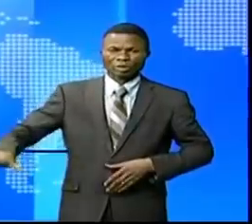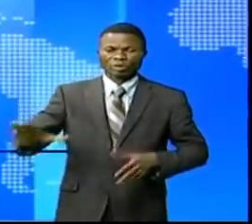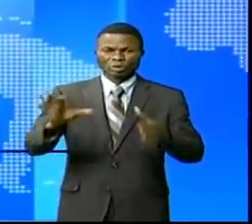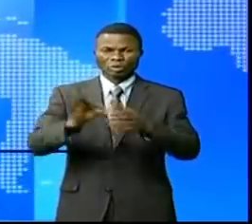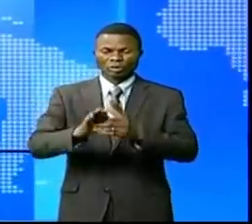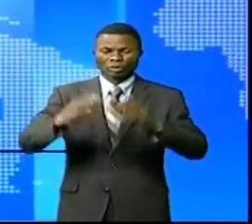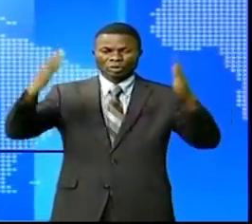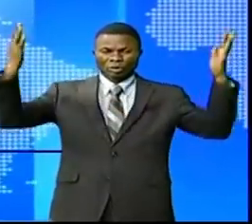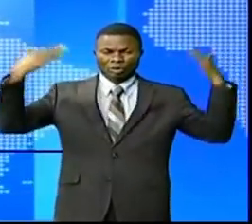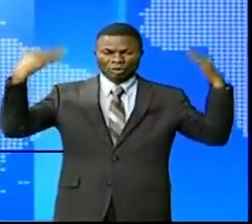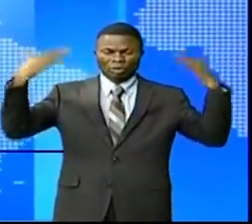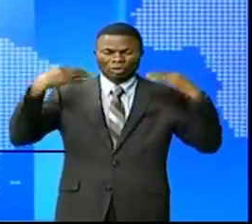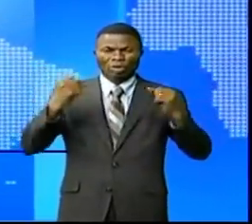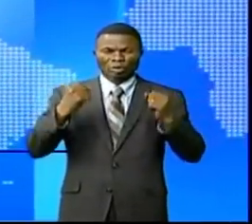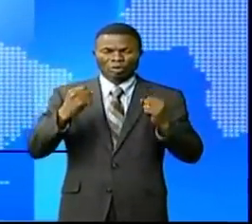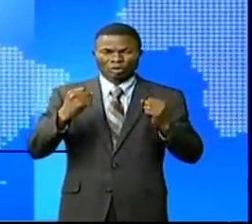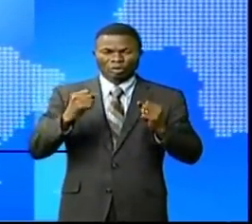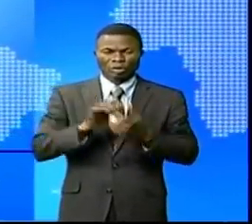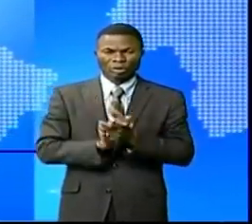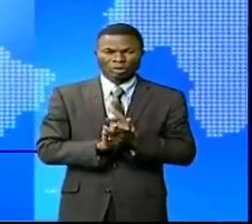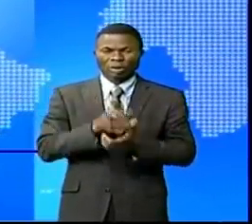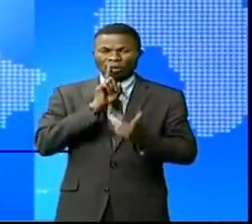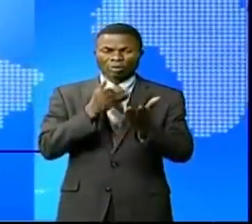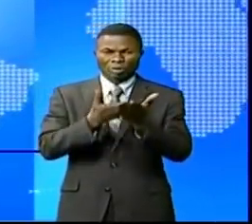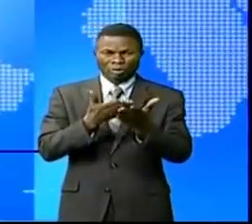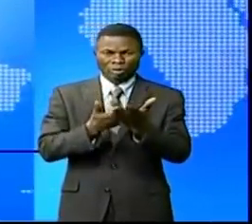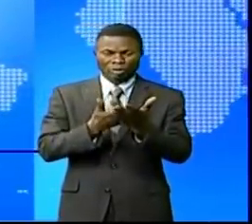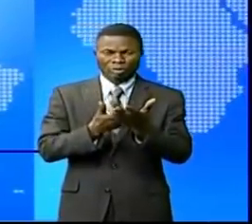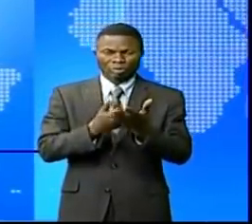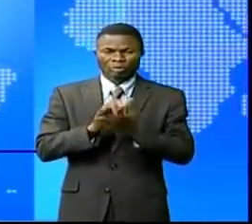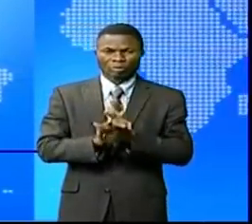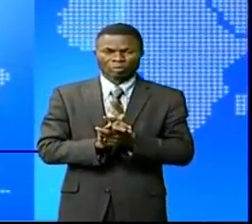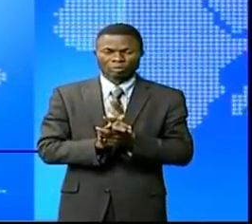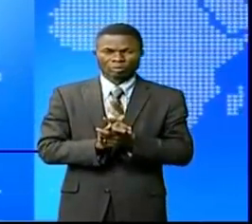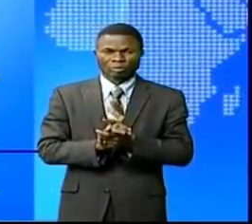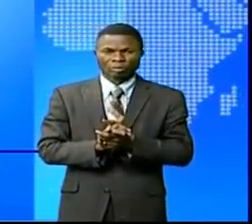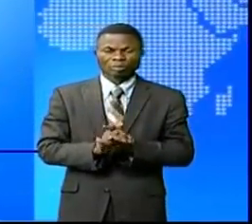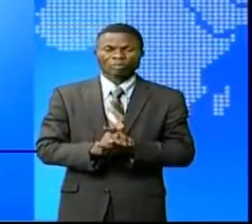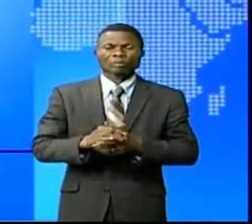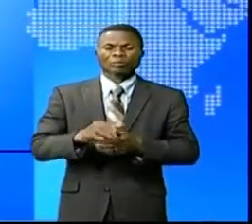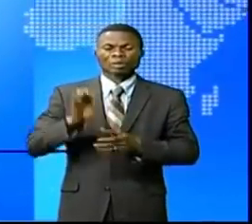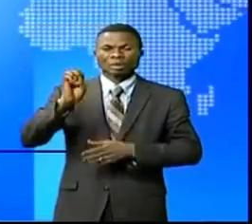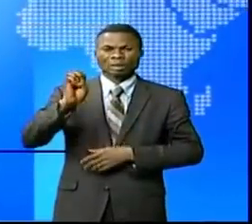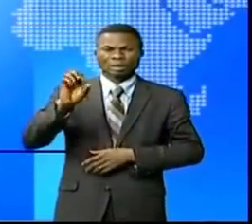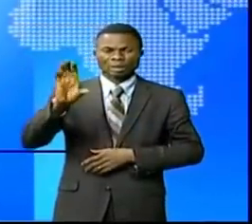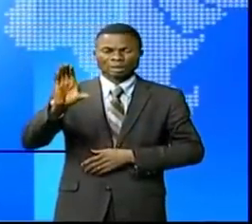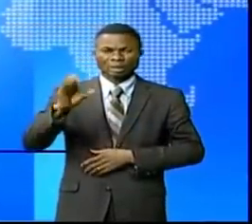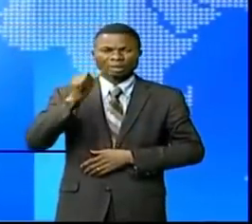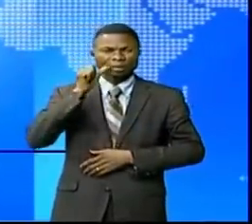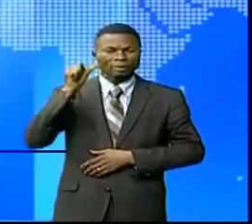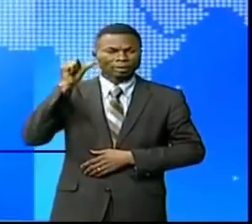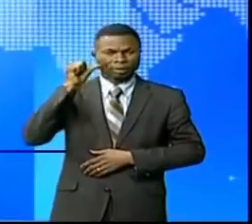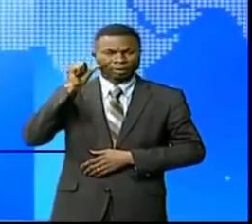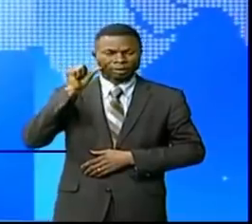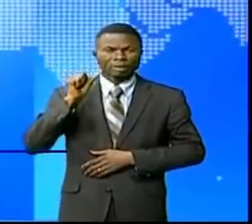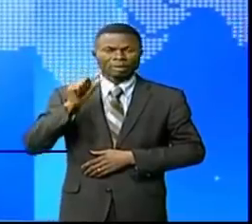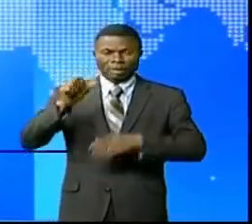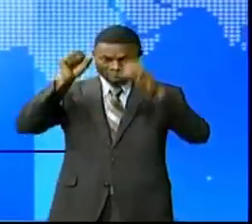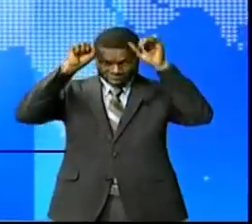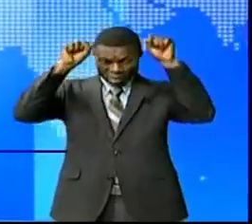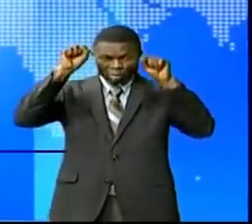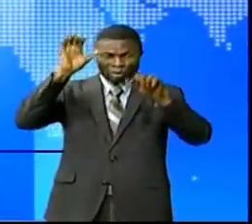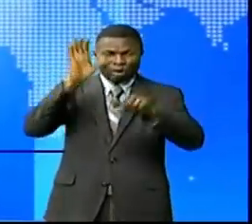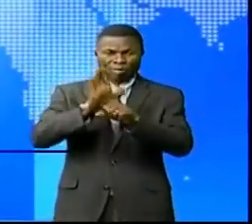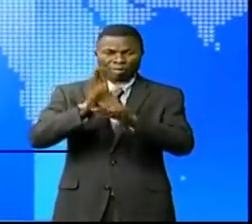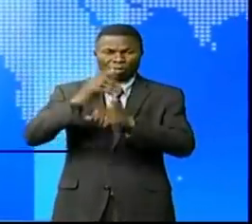réchauffement climatique laisse parler d'elle à Glasgow, en Écosse. C'est hier que le chef d'État du monde